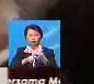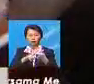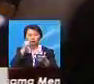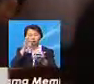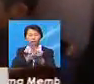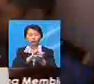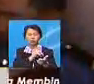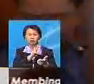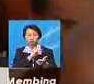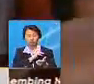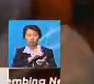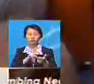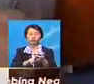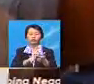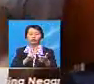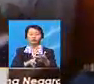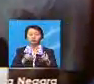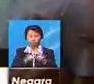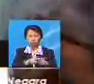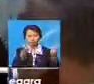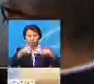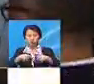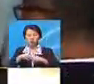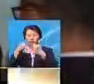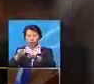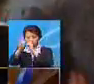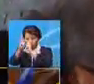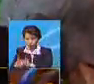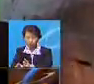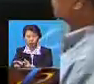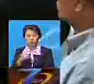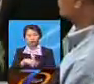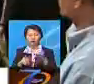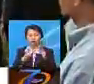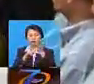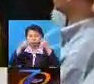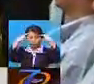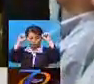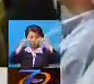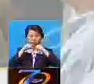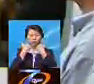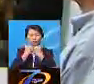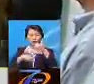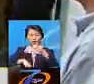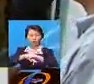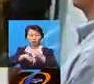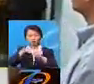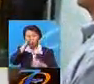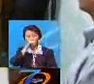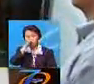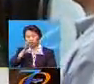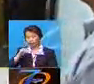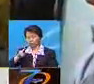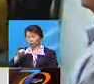Ketua Menteri Datuk Seri Datin Fadilah Abdullah turut hadir memberikan penghormatan. Timbalan Presiden Persatuan Bola Sepak Melaka United,